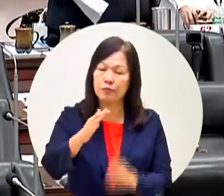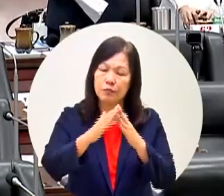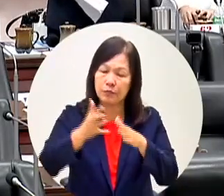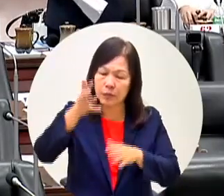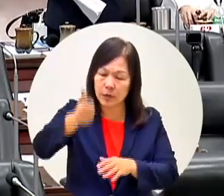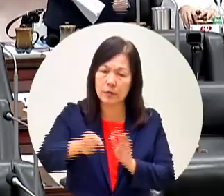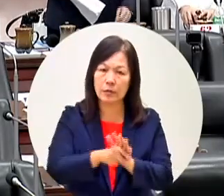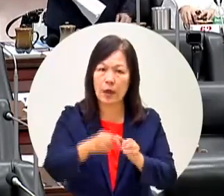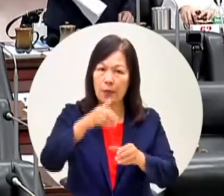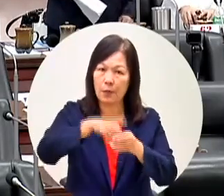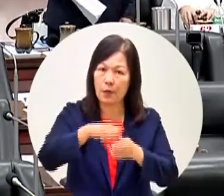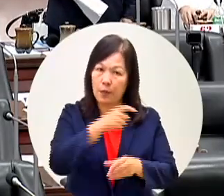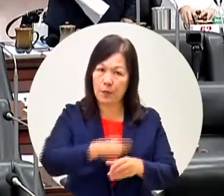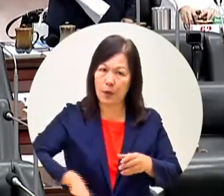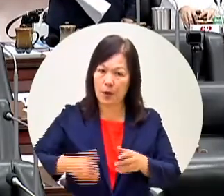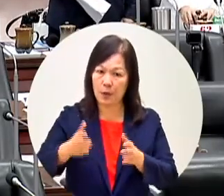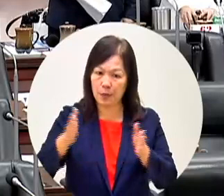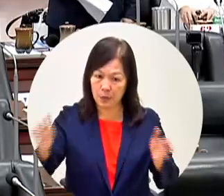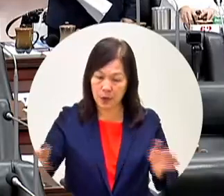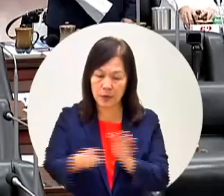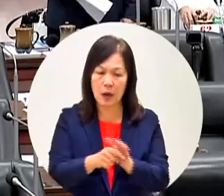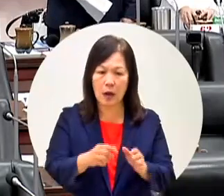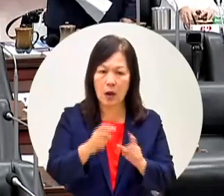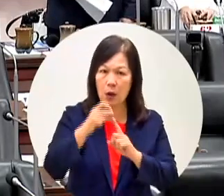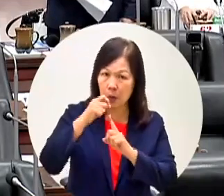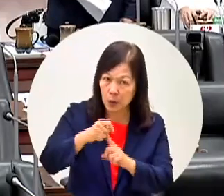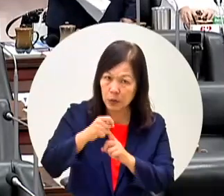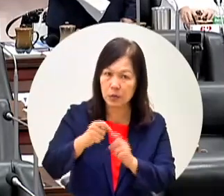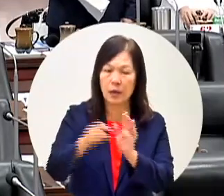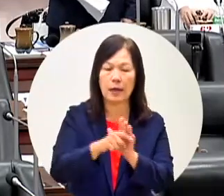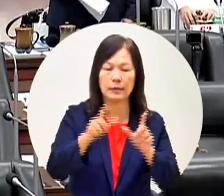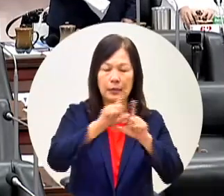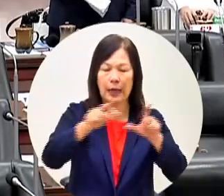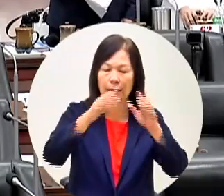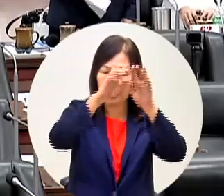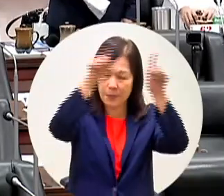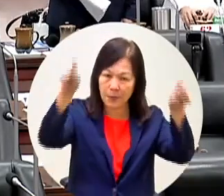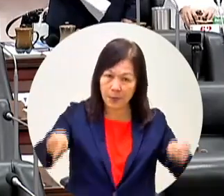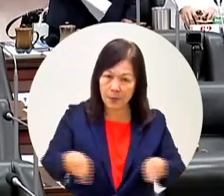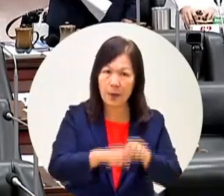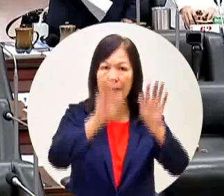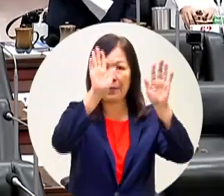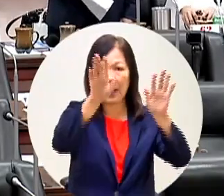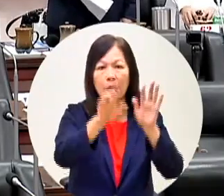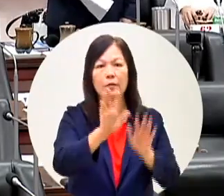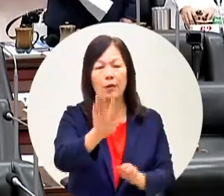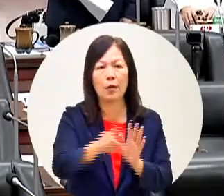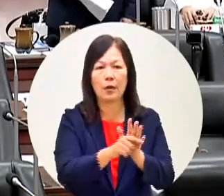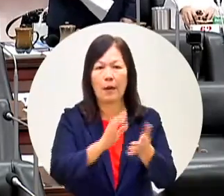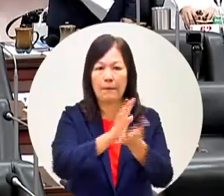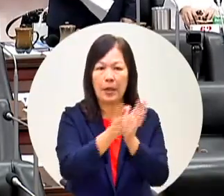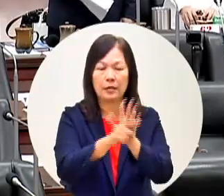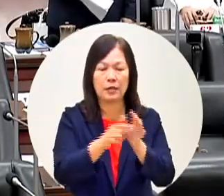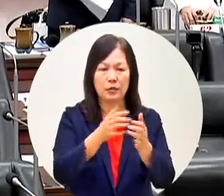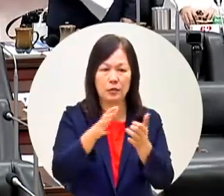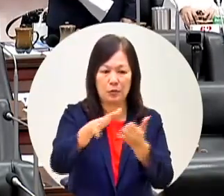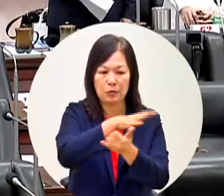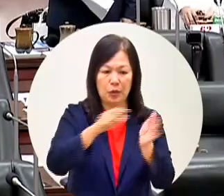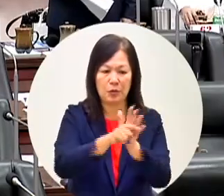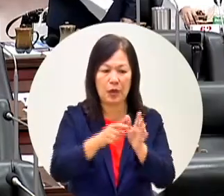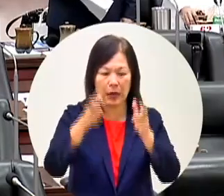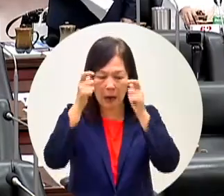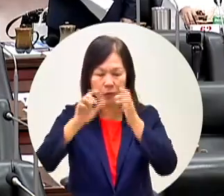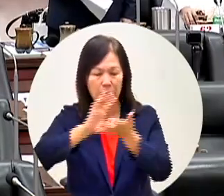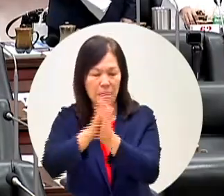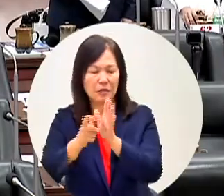告或者在大型的看板，你都打上了打造高雄成为全台首富。但全台首富是所有